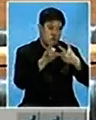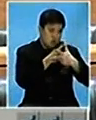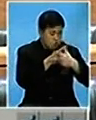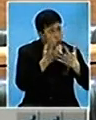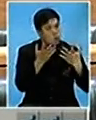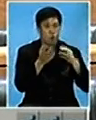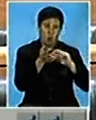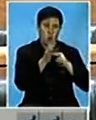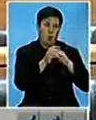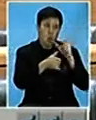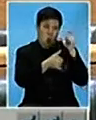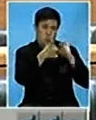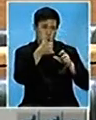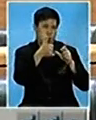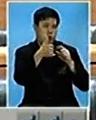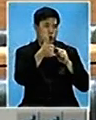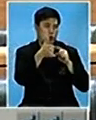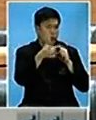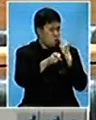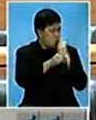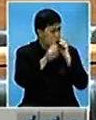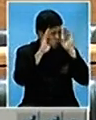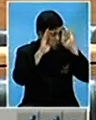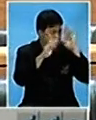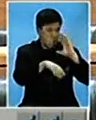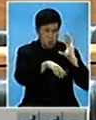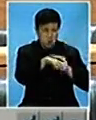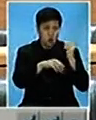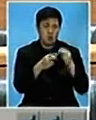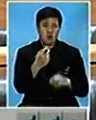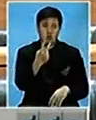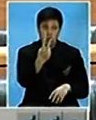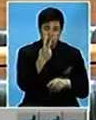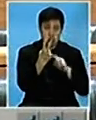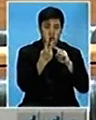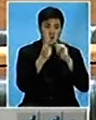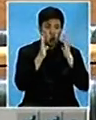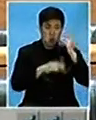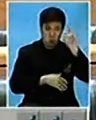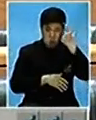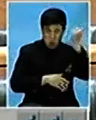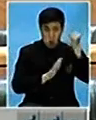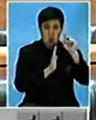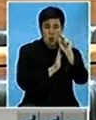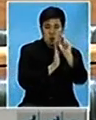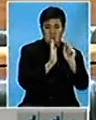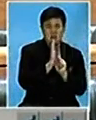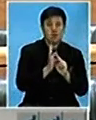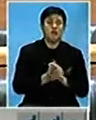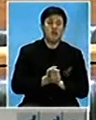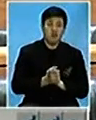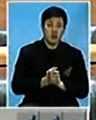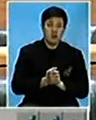ใช่ธรรมดาท่านพูดต่อไปอีกหน่อยสิครับว่า2ท่านมาจากผู้ทรงคุณวุฒิด้านนิติศาสตร์ท่